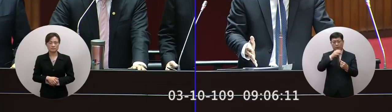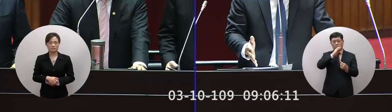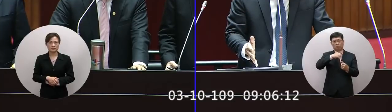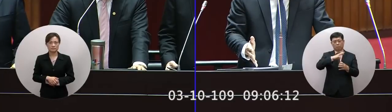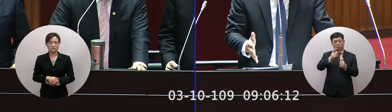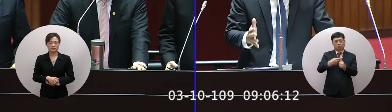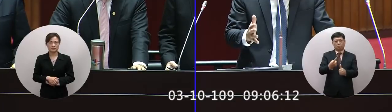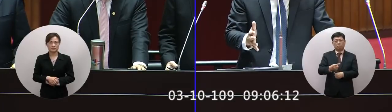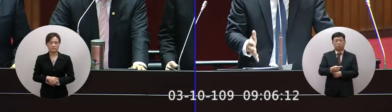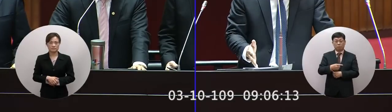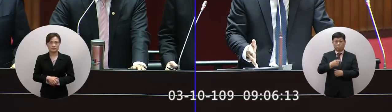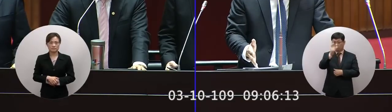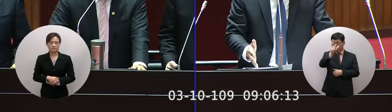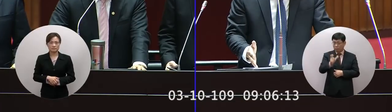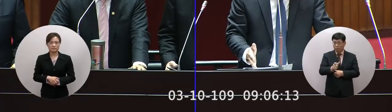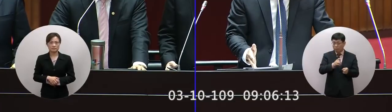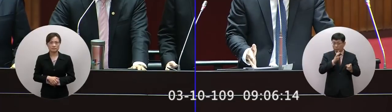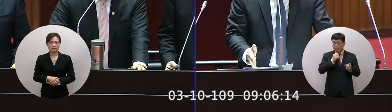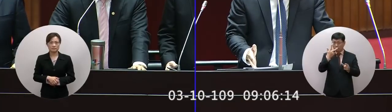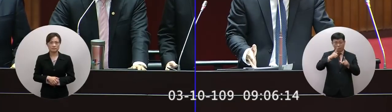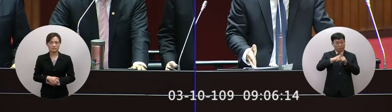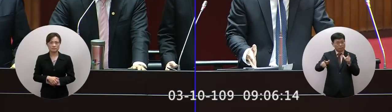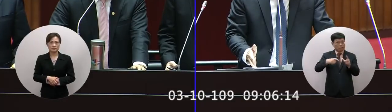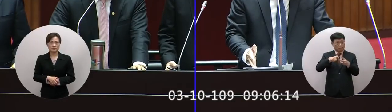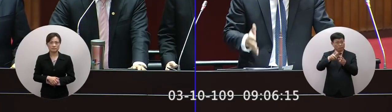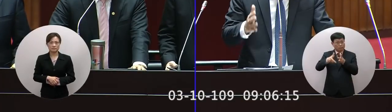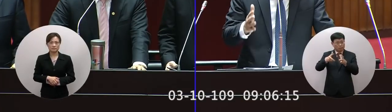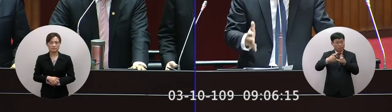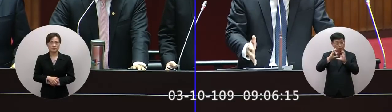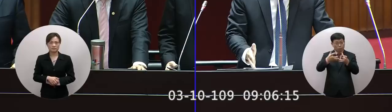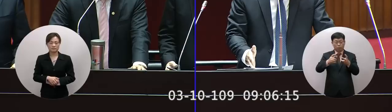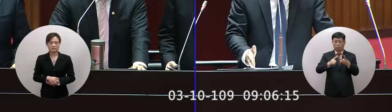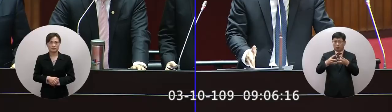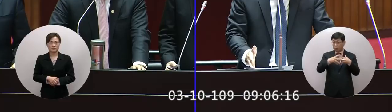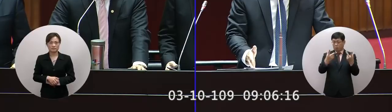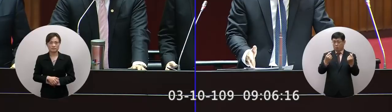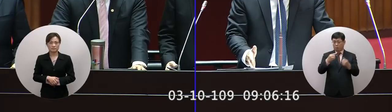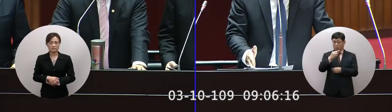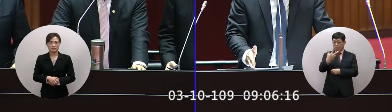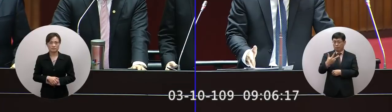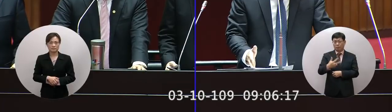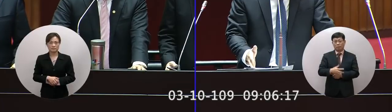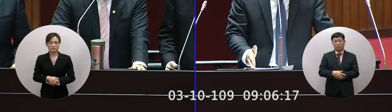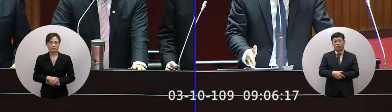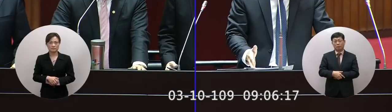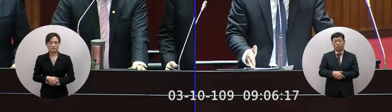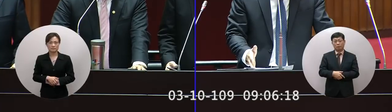高的。意大利是七大工业国家，美国也是七大工业国家，